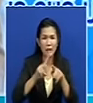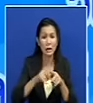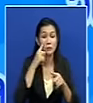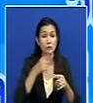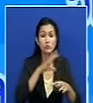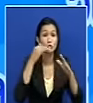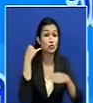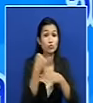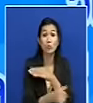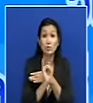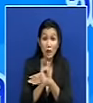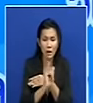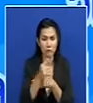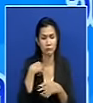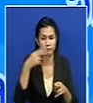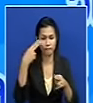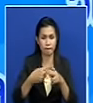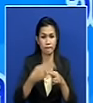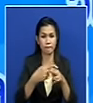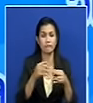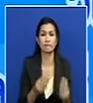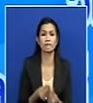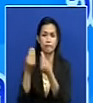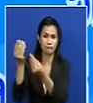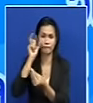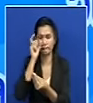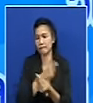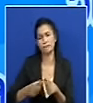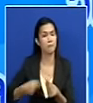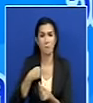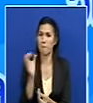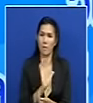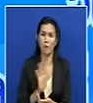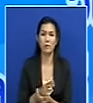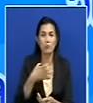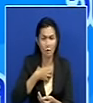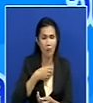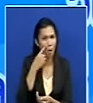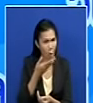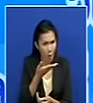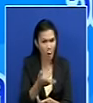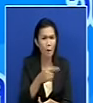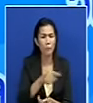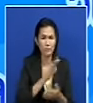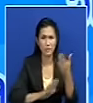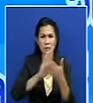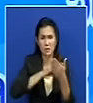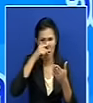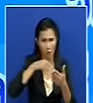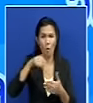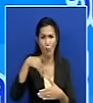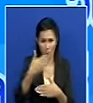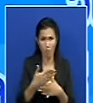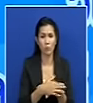ไม่มีการนำนามของสมเด็จพระสังฆราชพระองค์ใหม่ขึ้นทูลเกล้าโดยอยากจะขอทุกฝ่ายเนี่ยมองเรื่องของบ้านเมืองในแง่เดียวเ